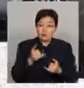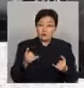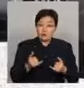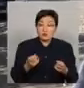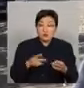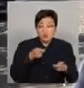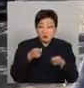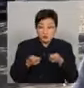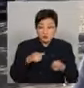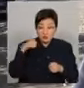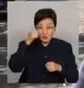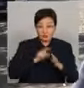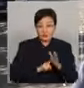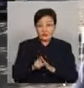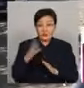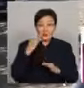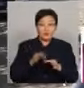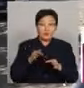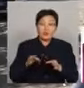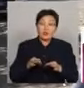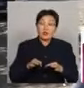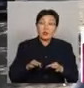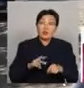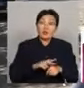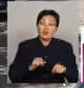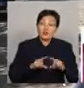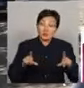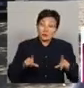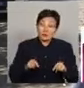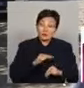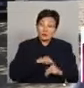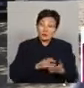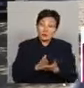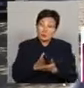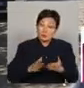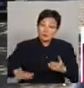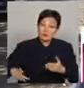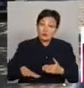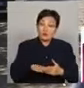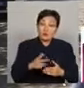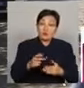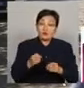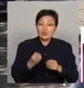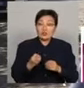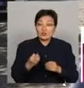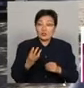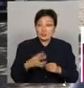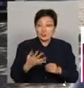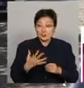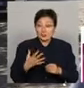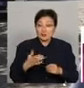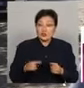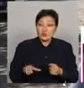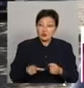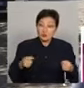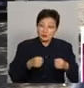байқаңдар. Жыл басынан бері Алматы облысының патрульдік полиция батальонының қызмет атқаратын аумағында 345 жол көлік оқиғасы